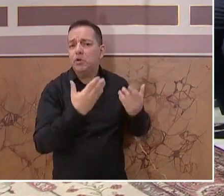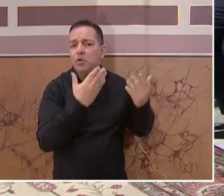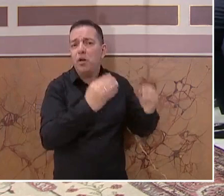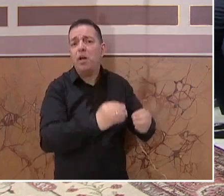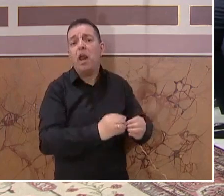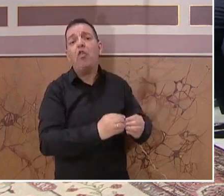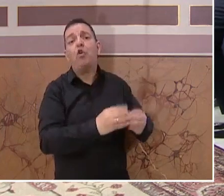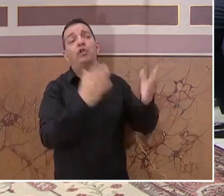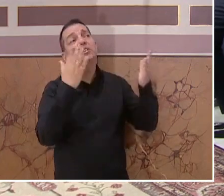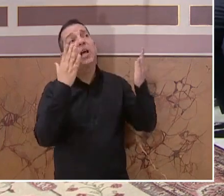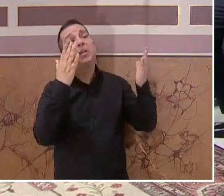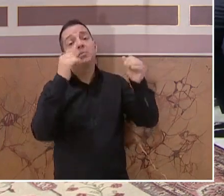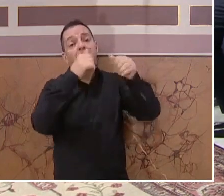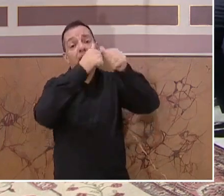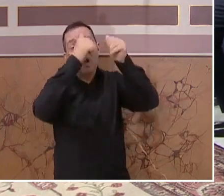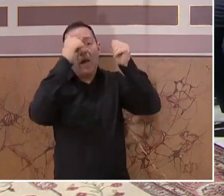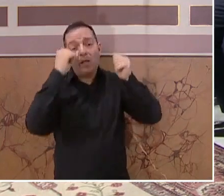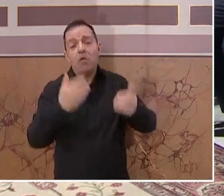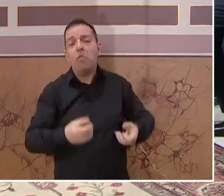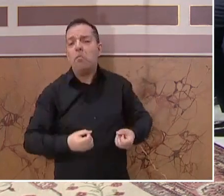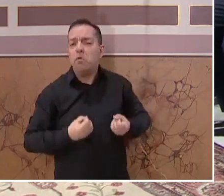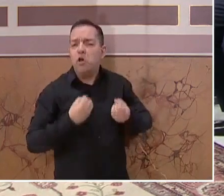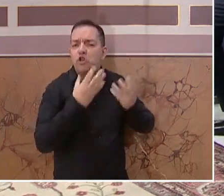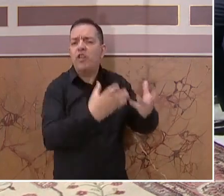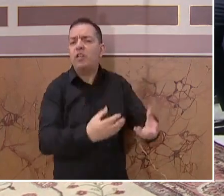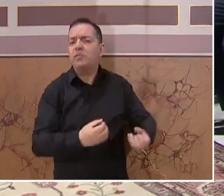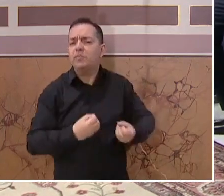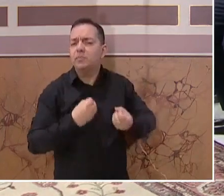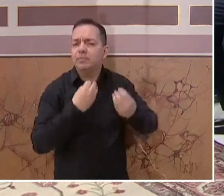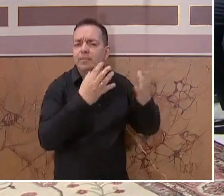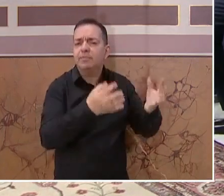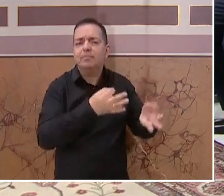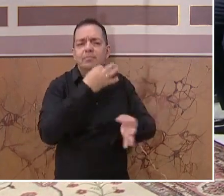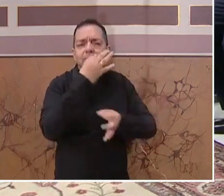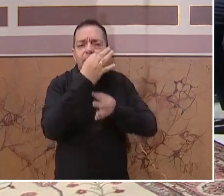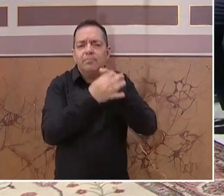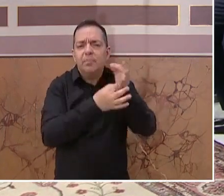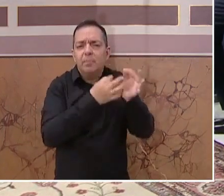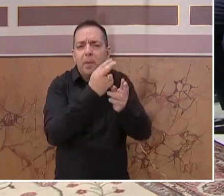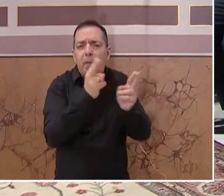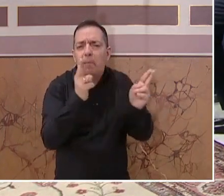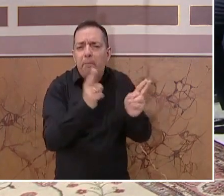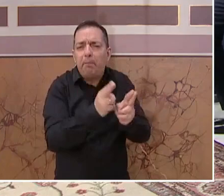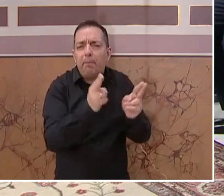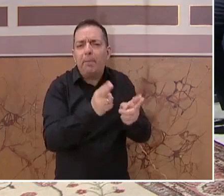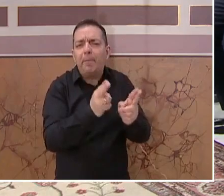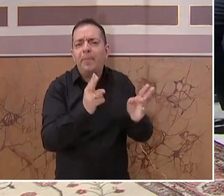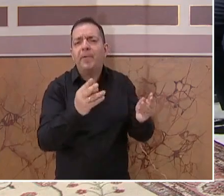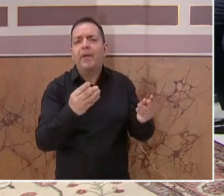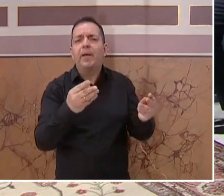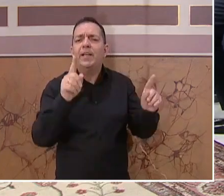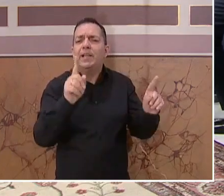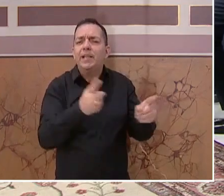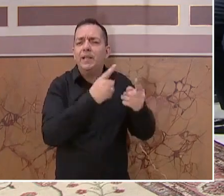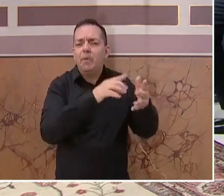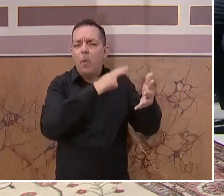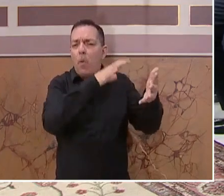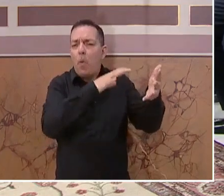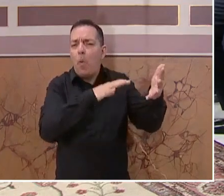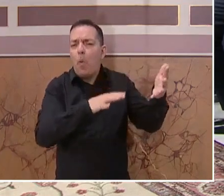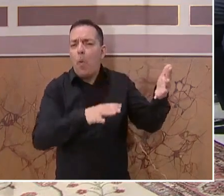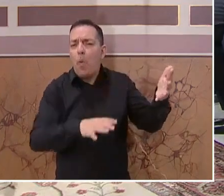γεραίρουν, να τις προσφέρουν ως ψελίσματα ευλαβικά, οδές